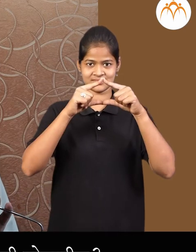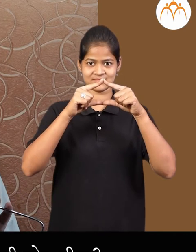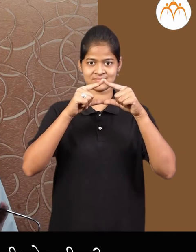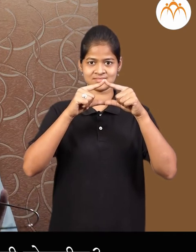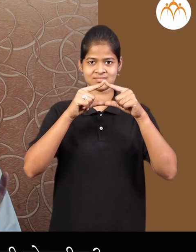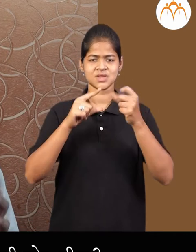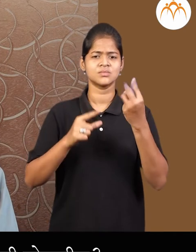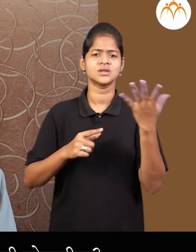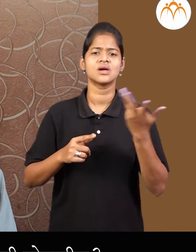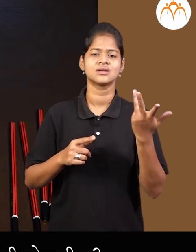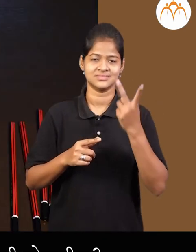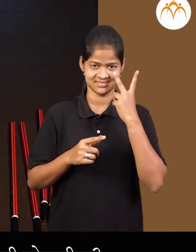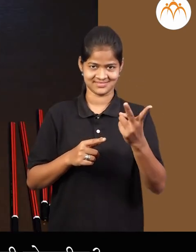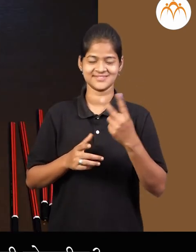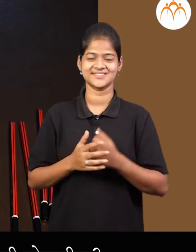मोजशील? हे घे.